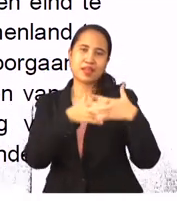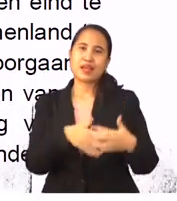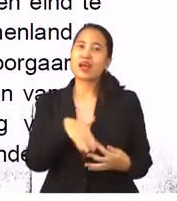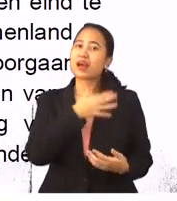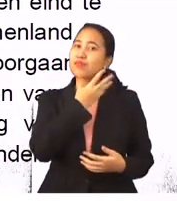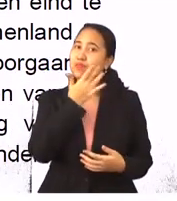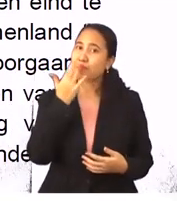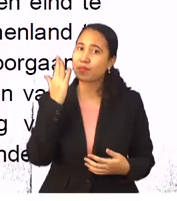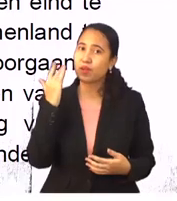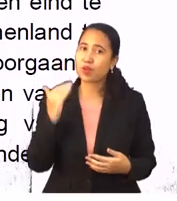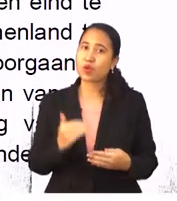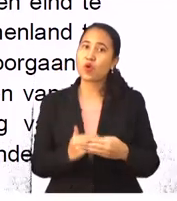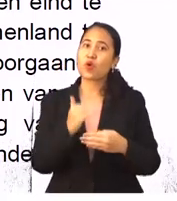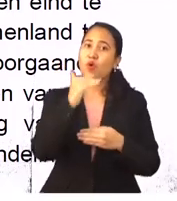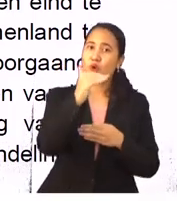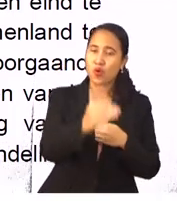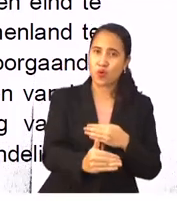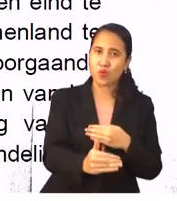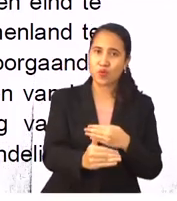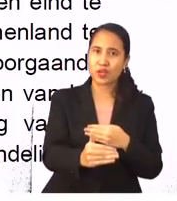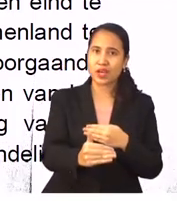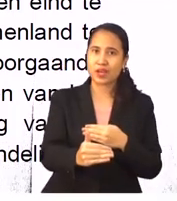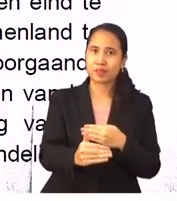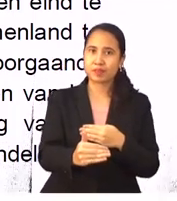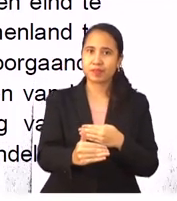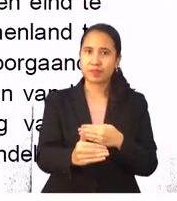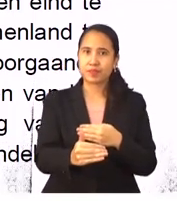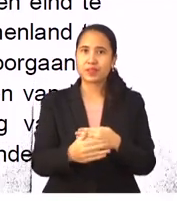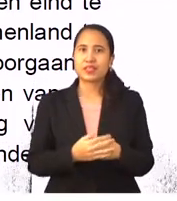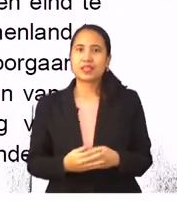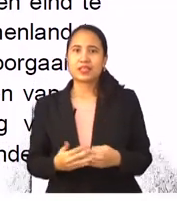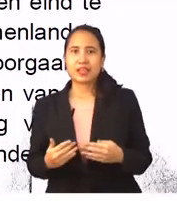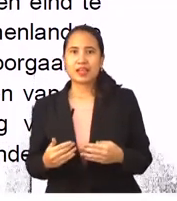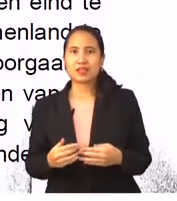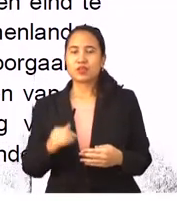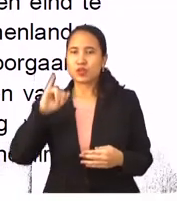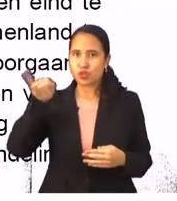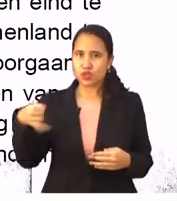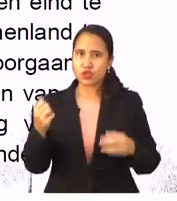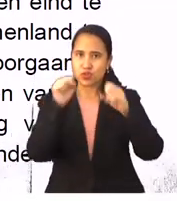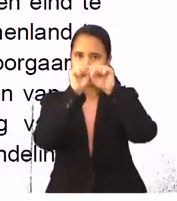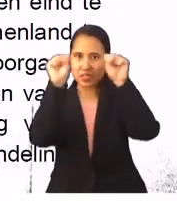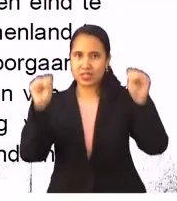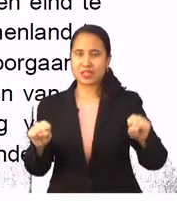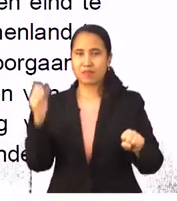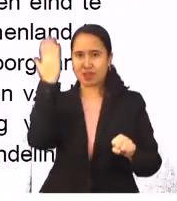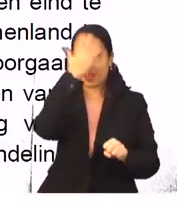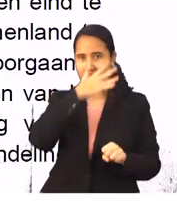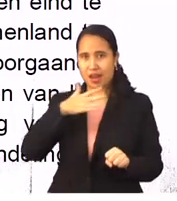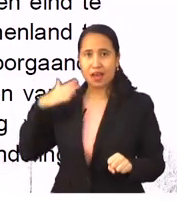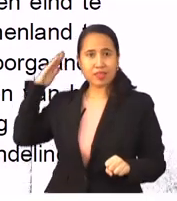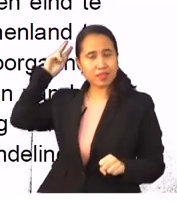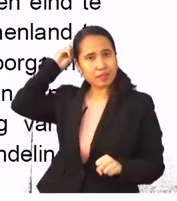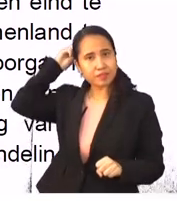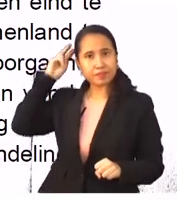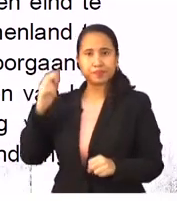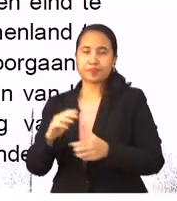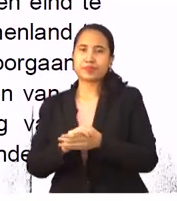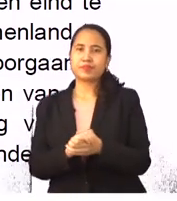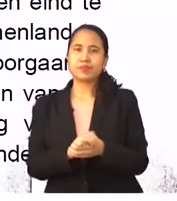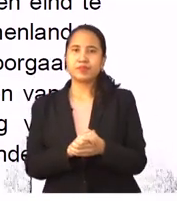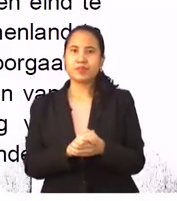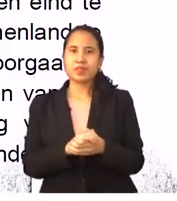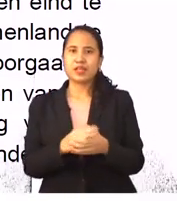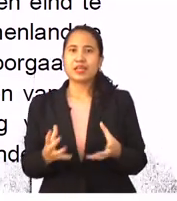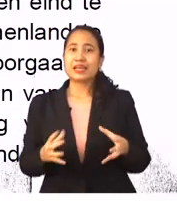van de overgang van een autocratische naar een democratisch stelsel en het bewerkstelligen van een nationale verzoening